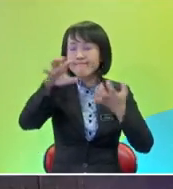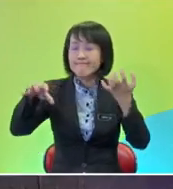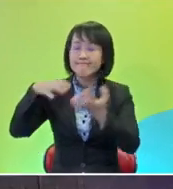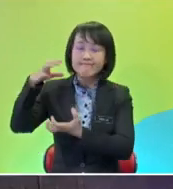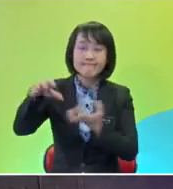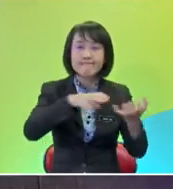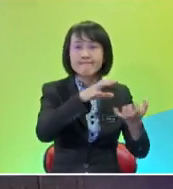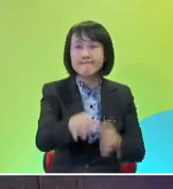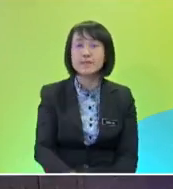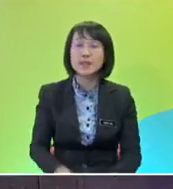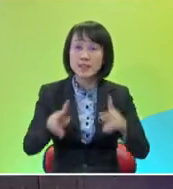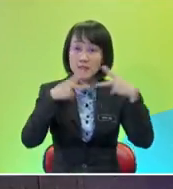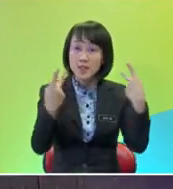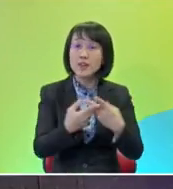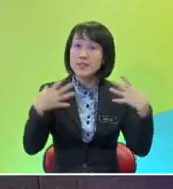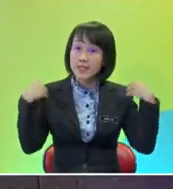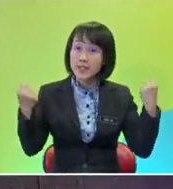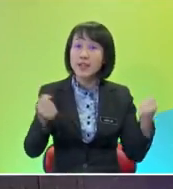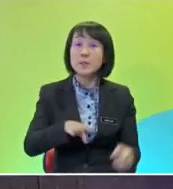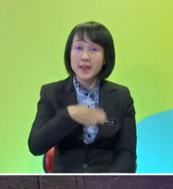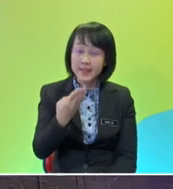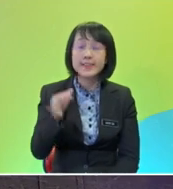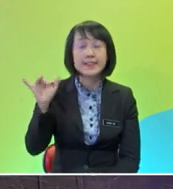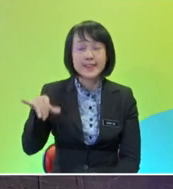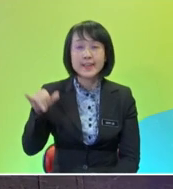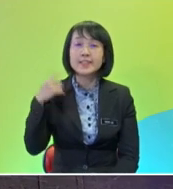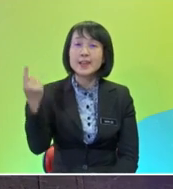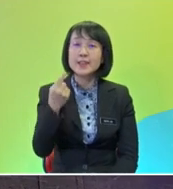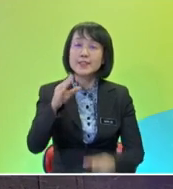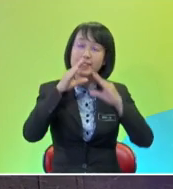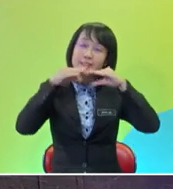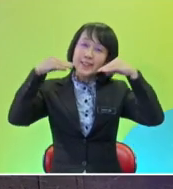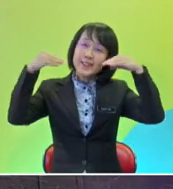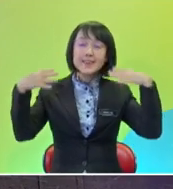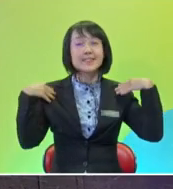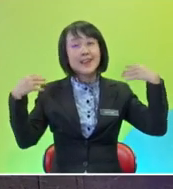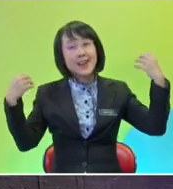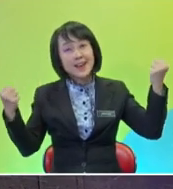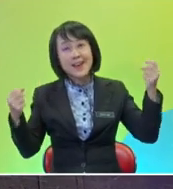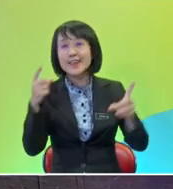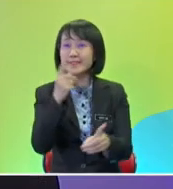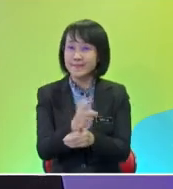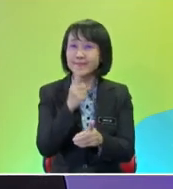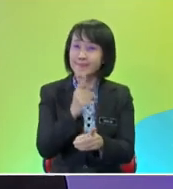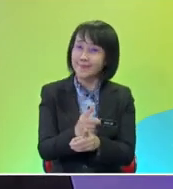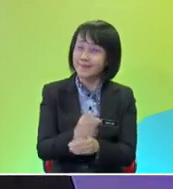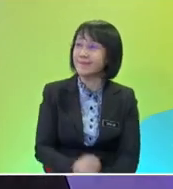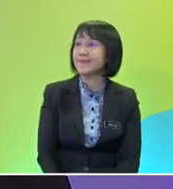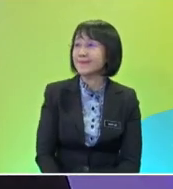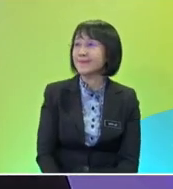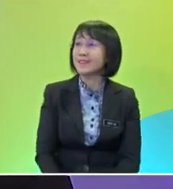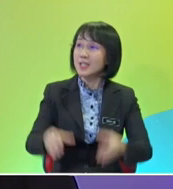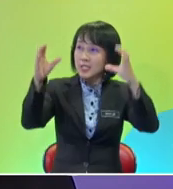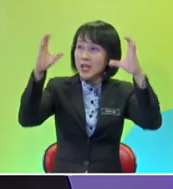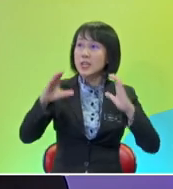keluarga sihat, bahagia tak? Bahagia, cikgu. Sentiasa ceria dan sihat. Betul. Okey. Cara